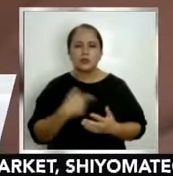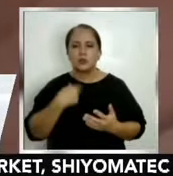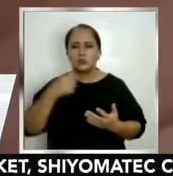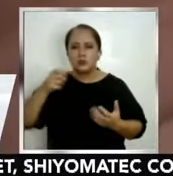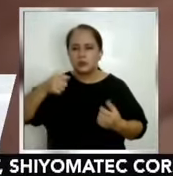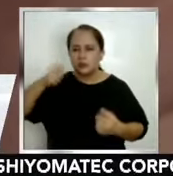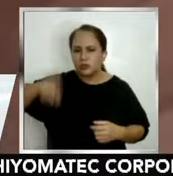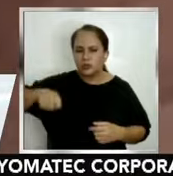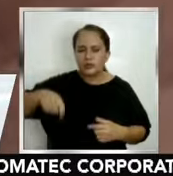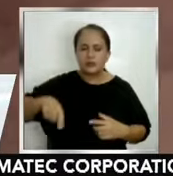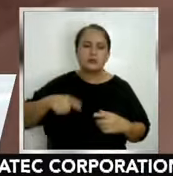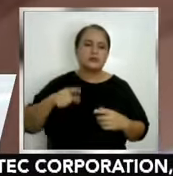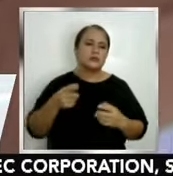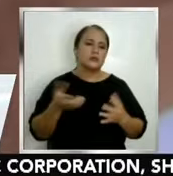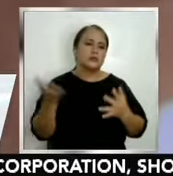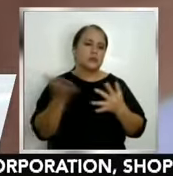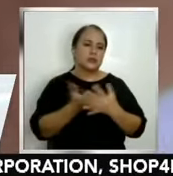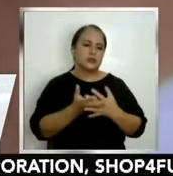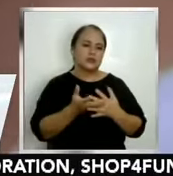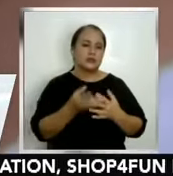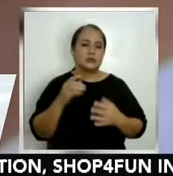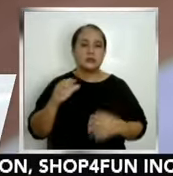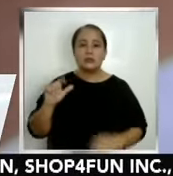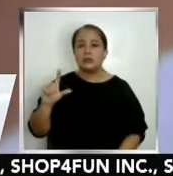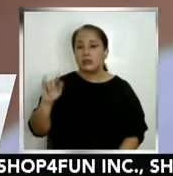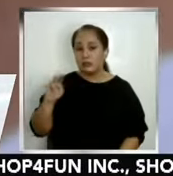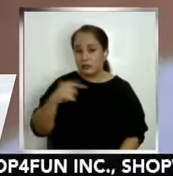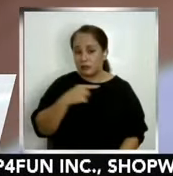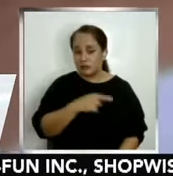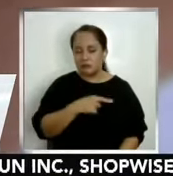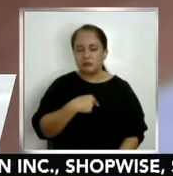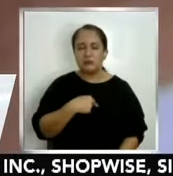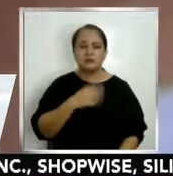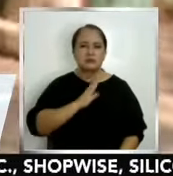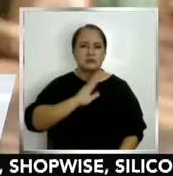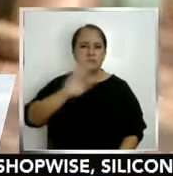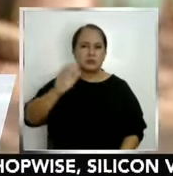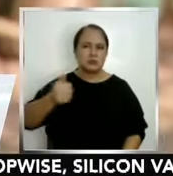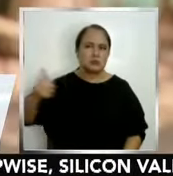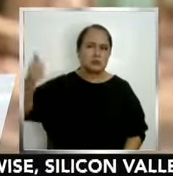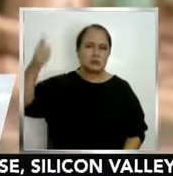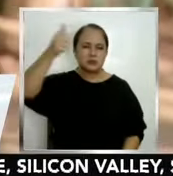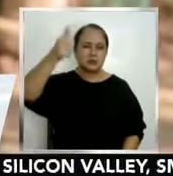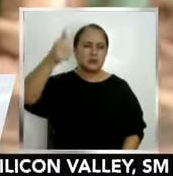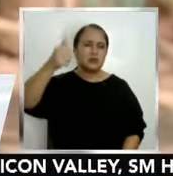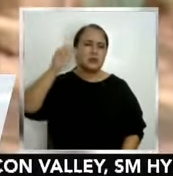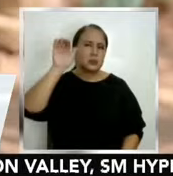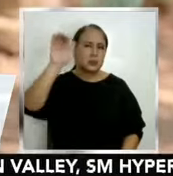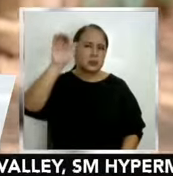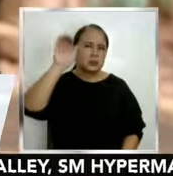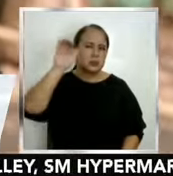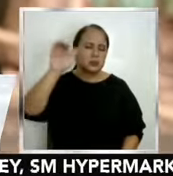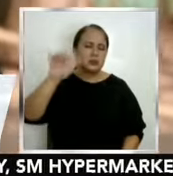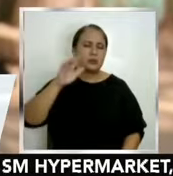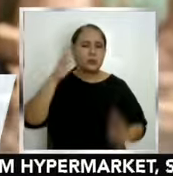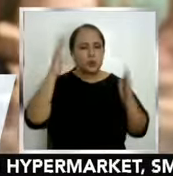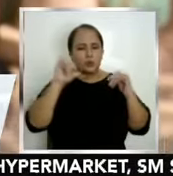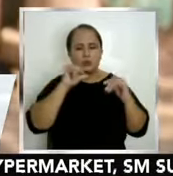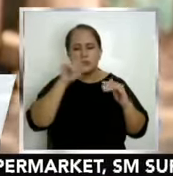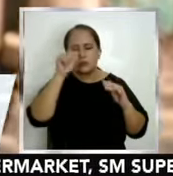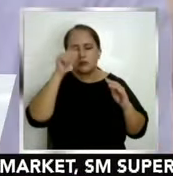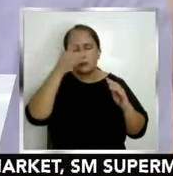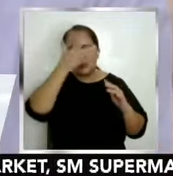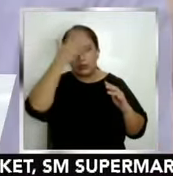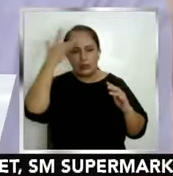na to. Kaya si Aling Lina, inirekta na sa kataas-taasan ang kanilang panawagan para huwag sanang mabaon sa limot ang